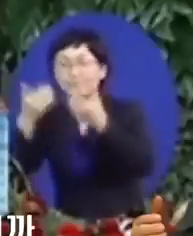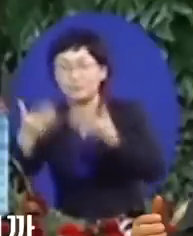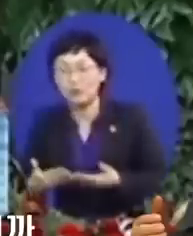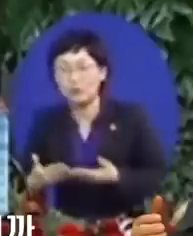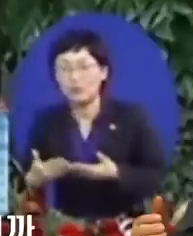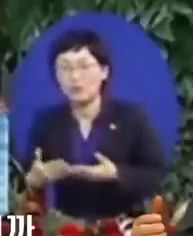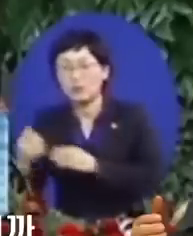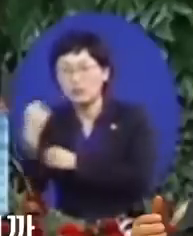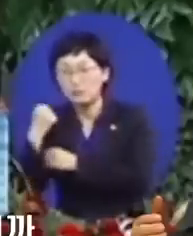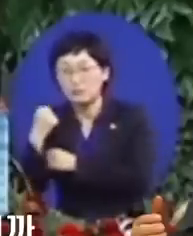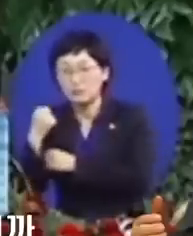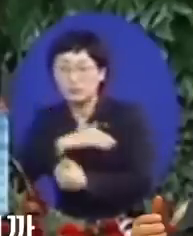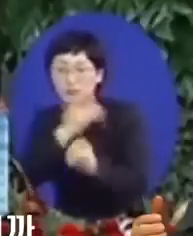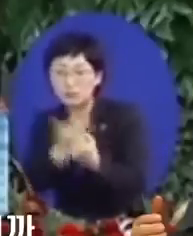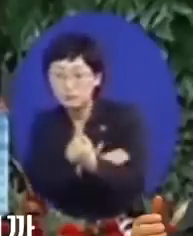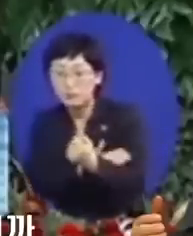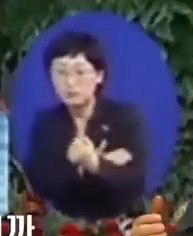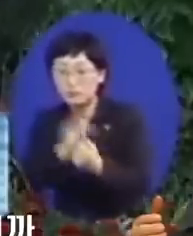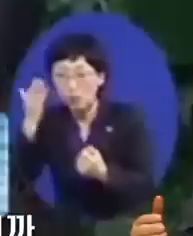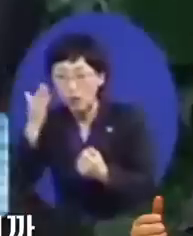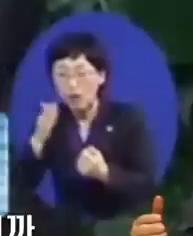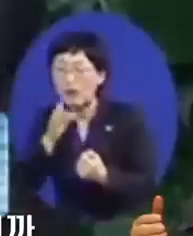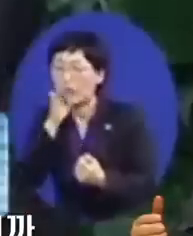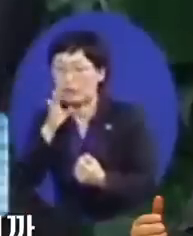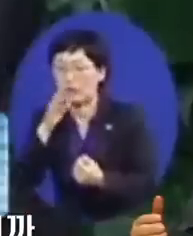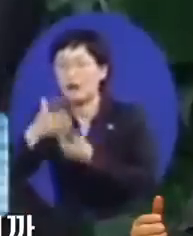힘으로도 되지 아니하고 능으로도 되지 아니하고